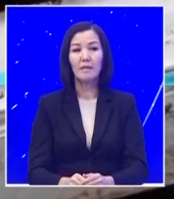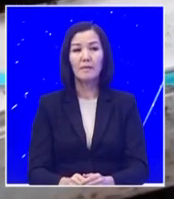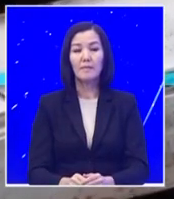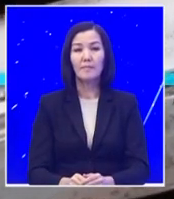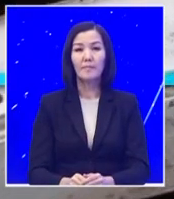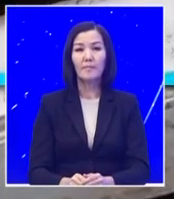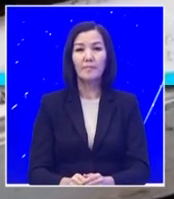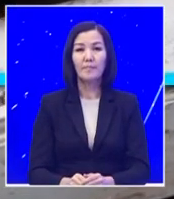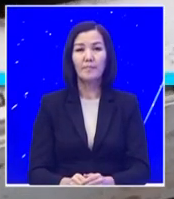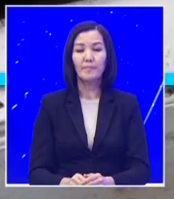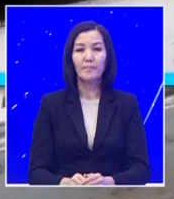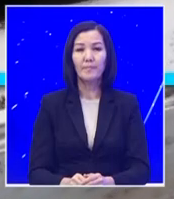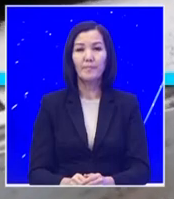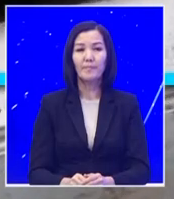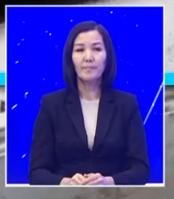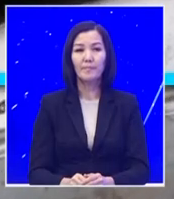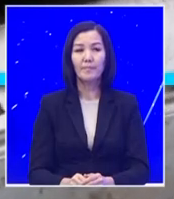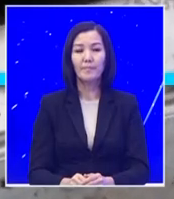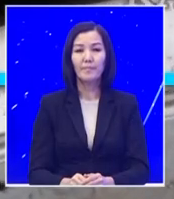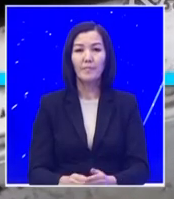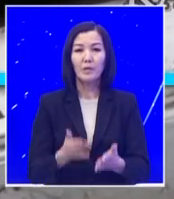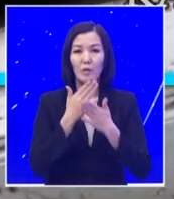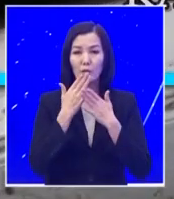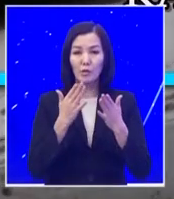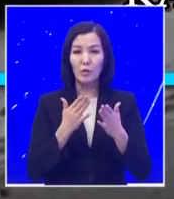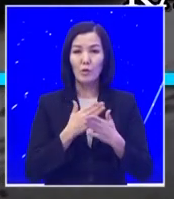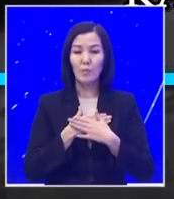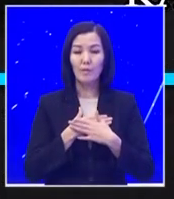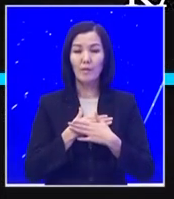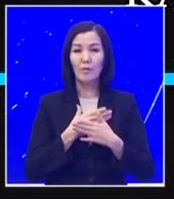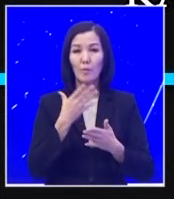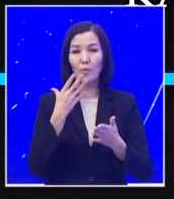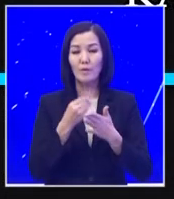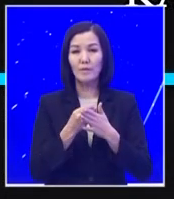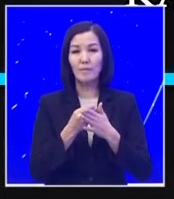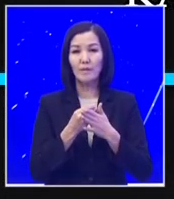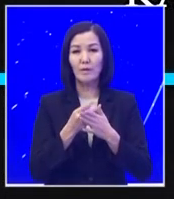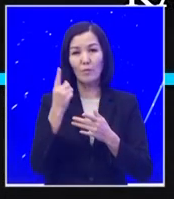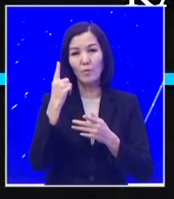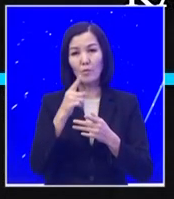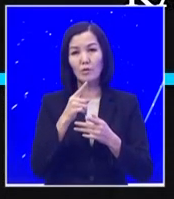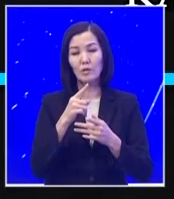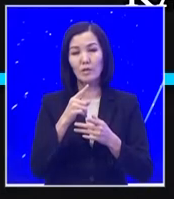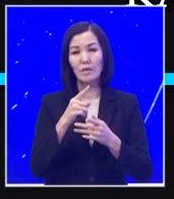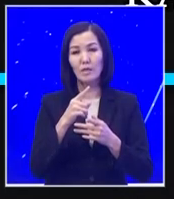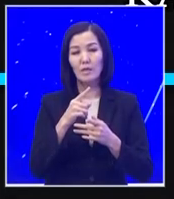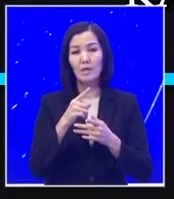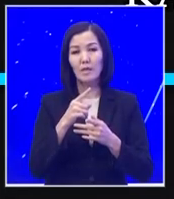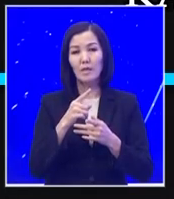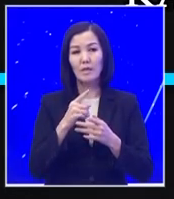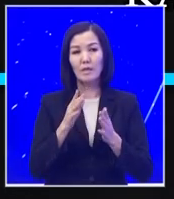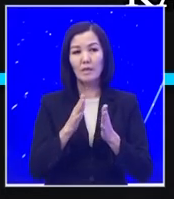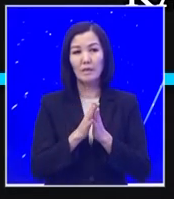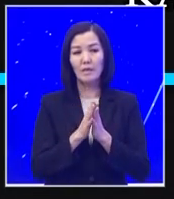жарқын, әрі ызғарлы, сүйемін, асыл болат болған жарда. Кеккарна бойшыл грузин соққан сені,